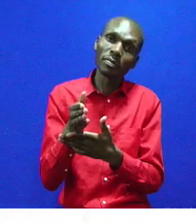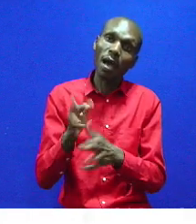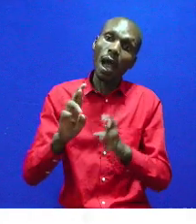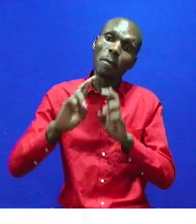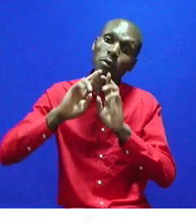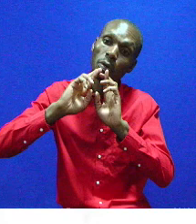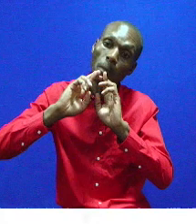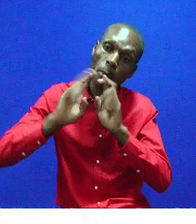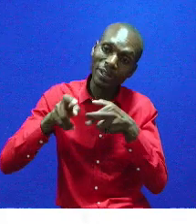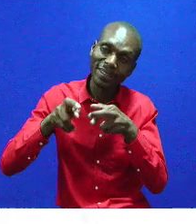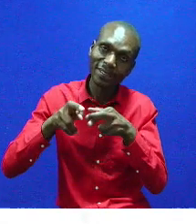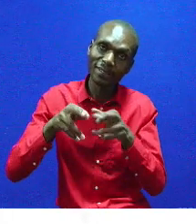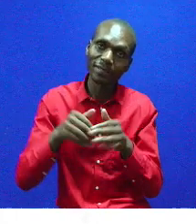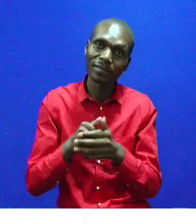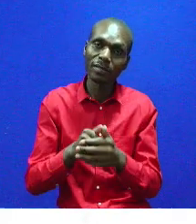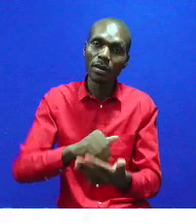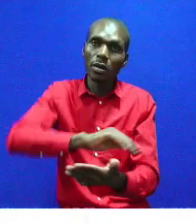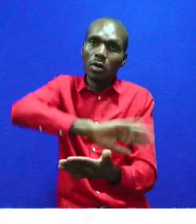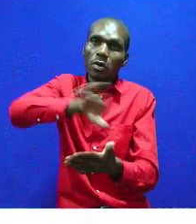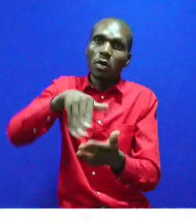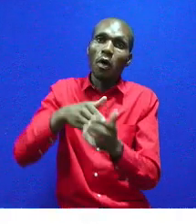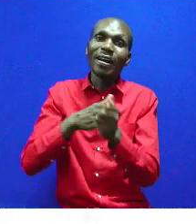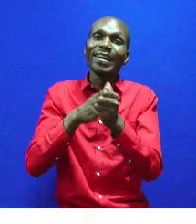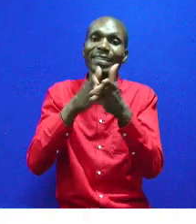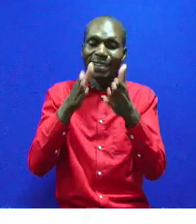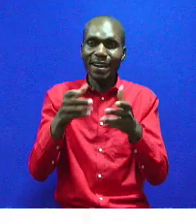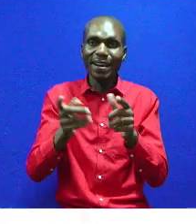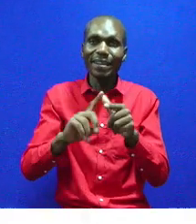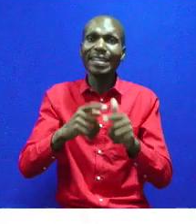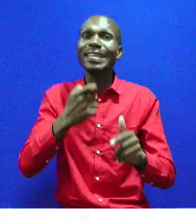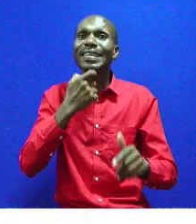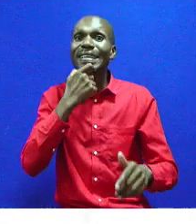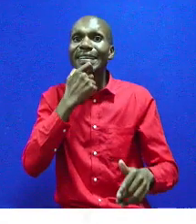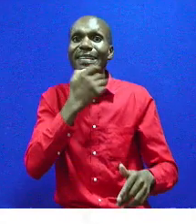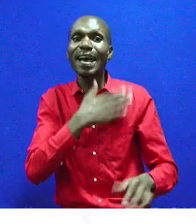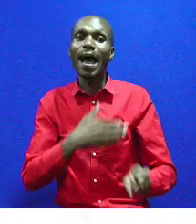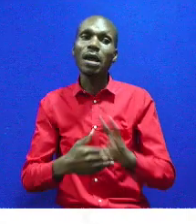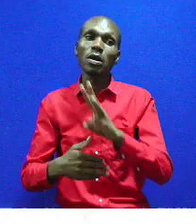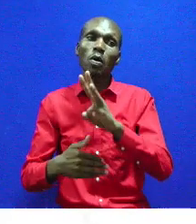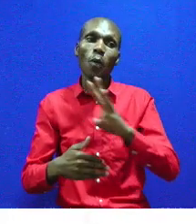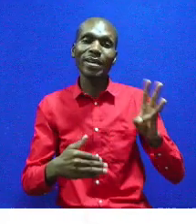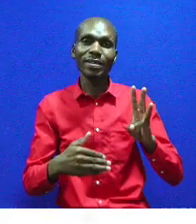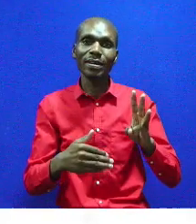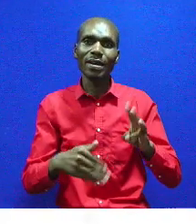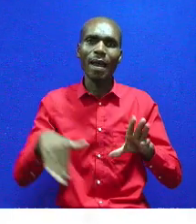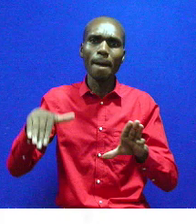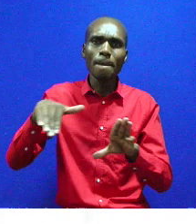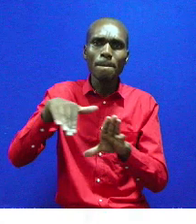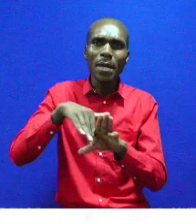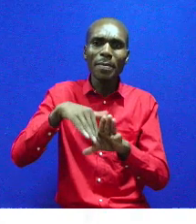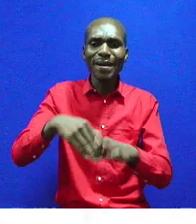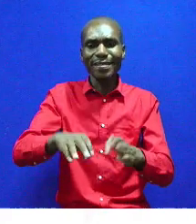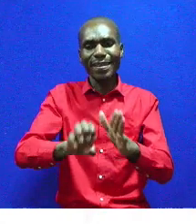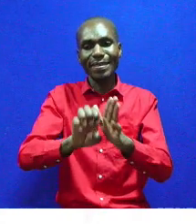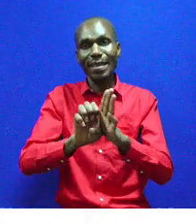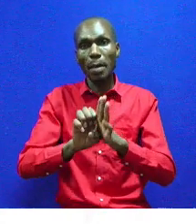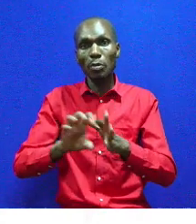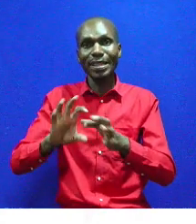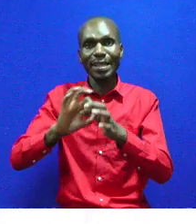natangazia viongozi wote wa Nyanza Western Caucus haswa